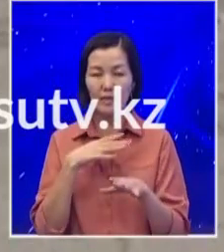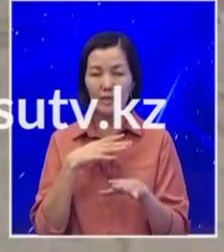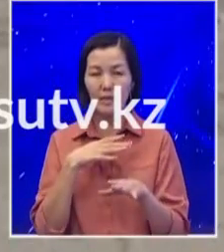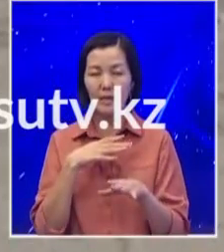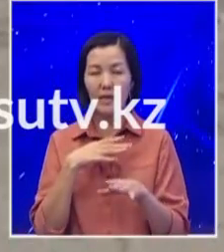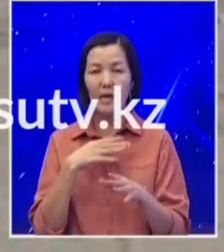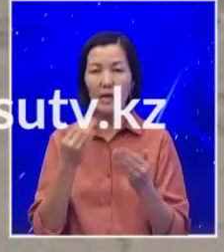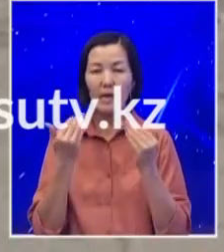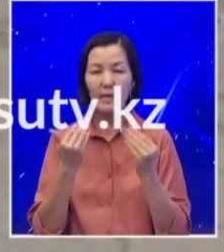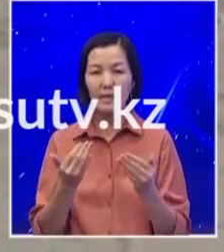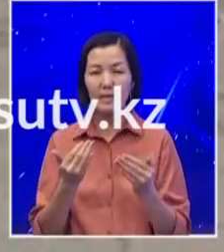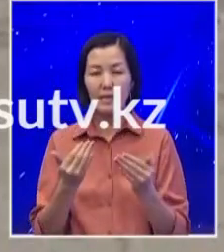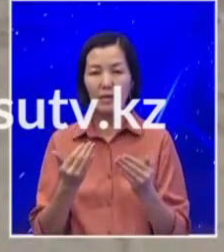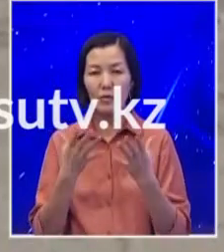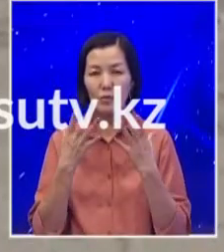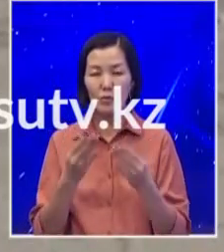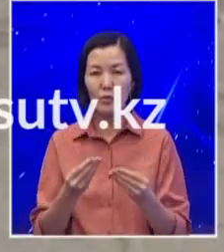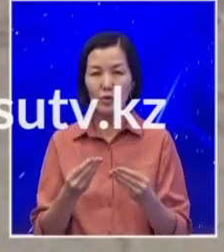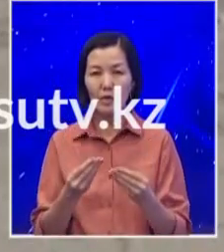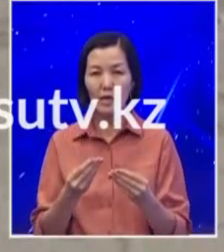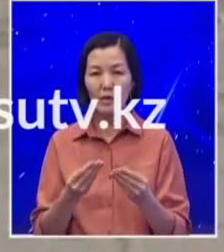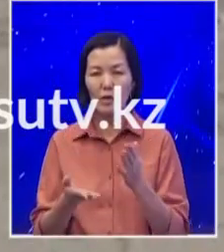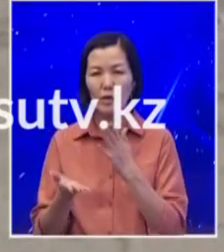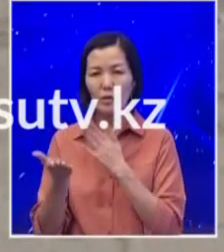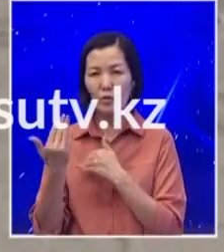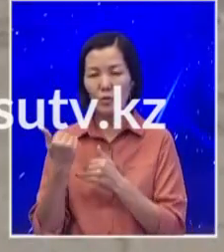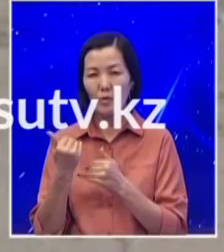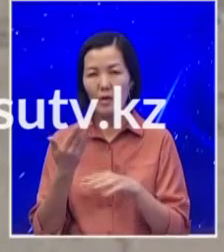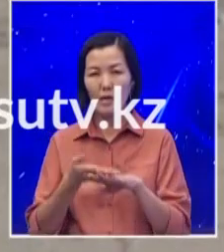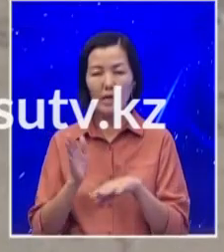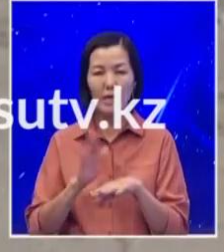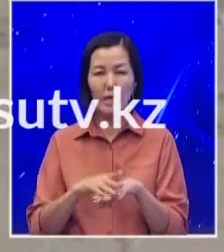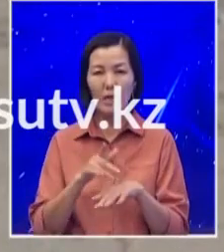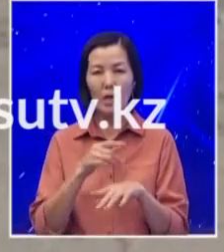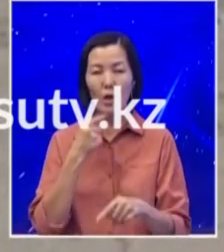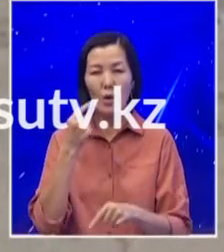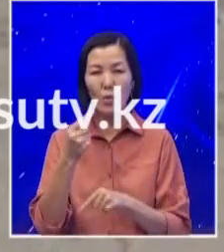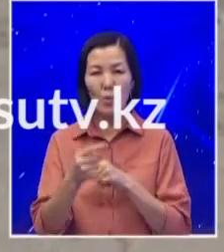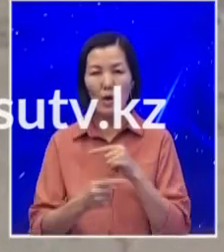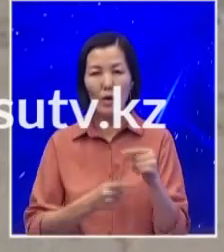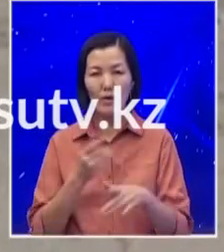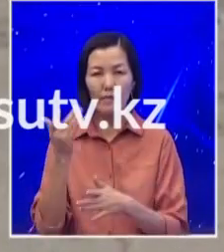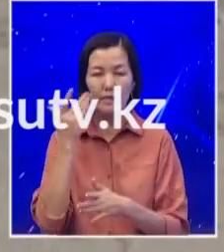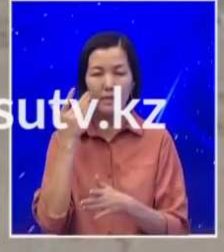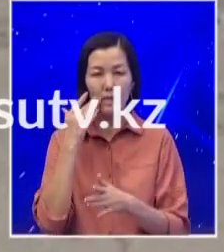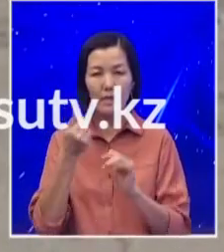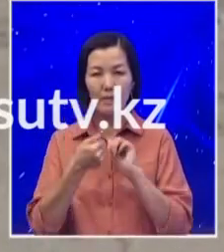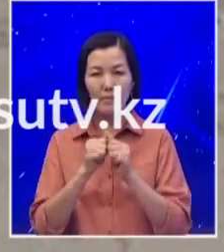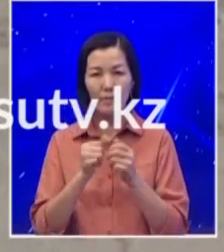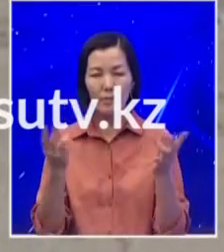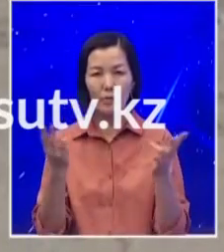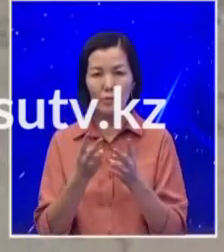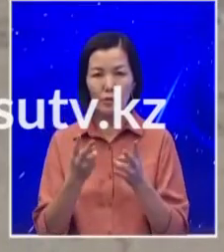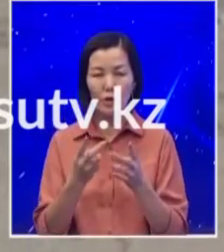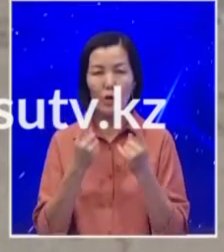қан кешіп, қаражаудың қабырғасын сөккен сонау бір қилы кезең ұрпақ жадынан еш уақытта өшпек емес.